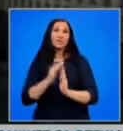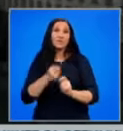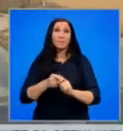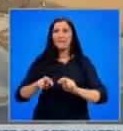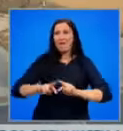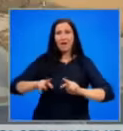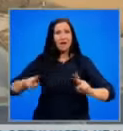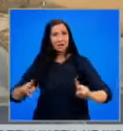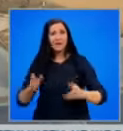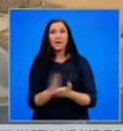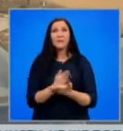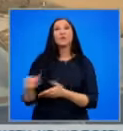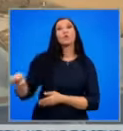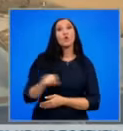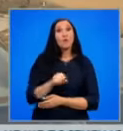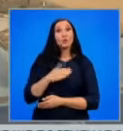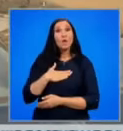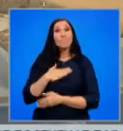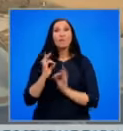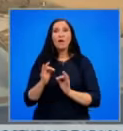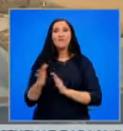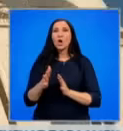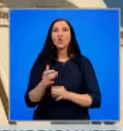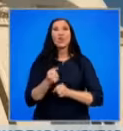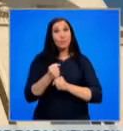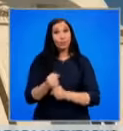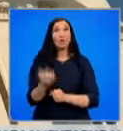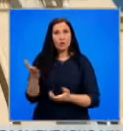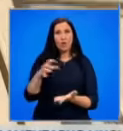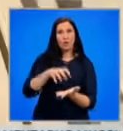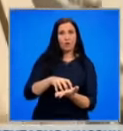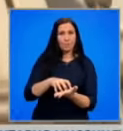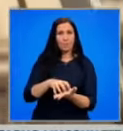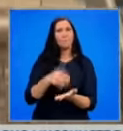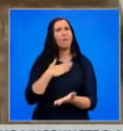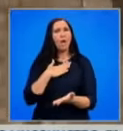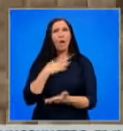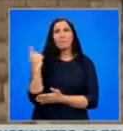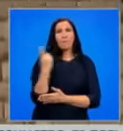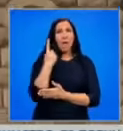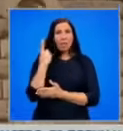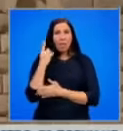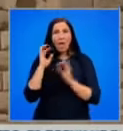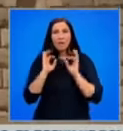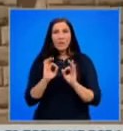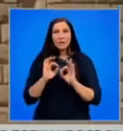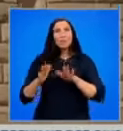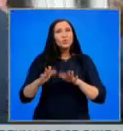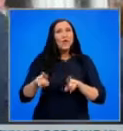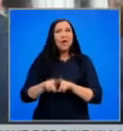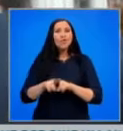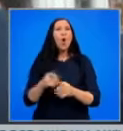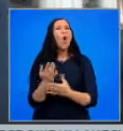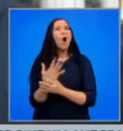прави разлика между ръководството на Има такъв народ и депутатите от групата. Имахме една наистина почти като